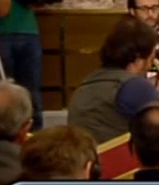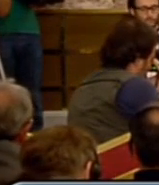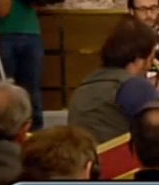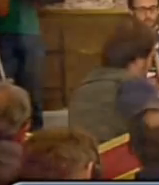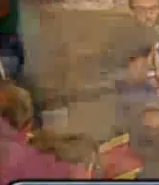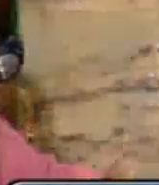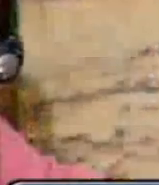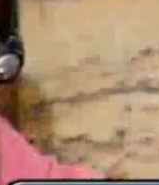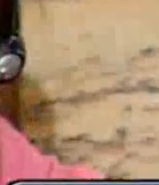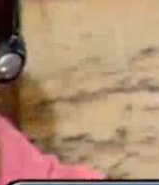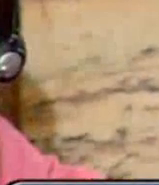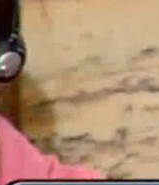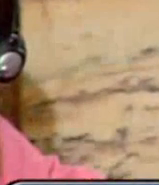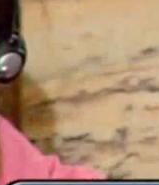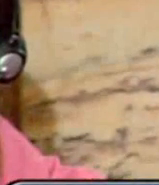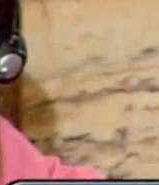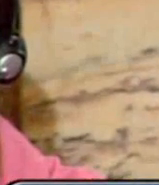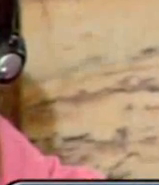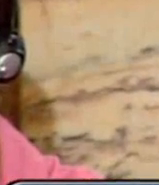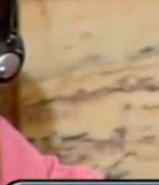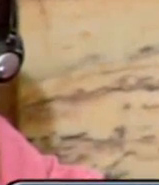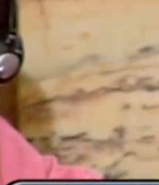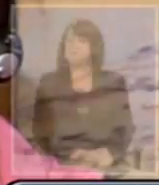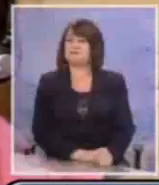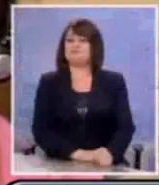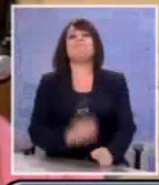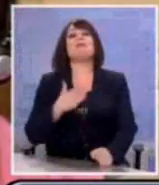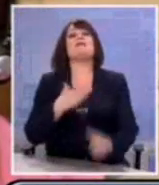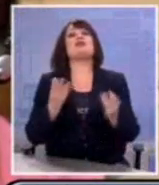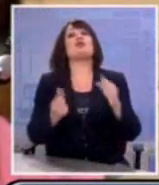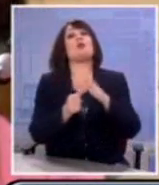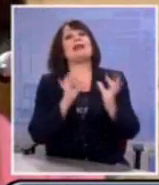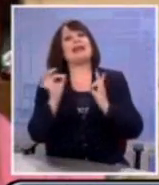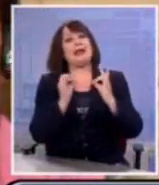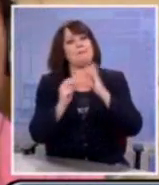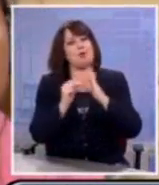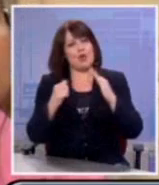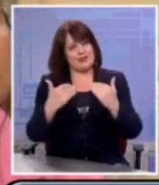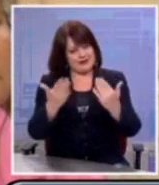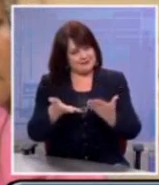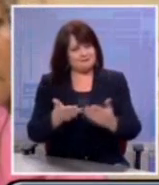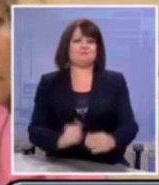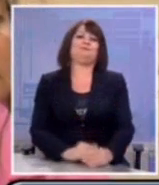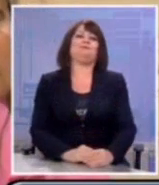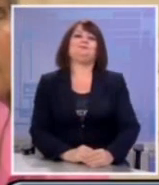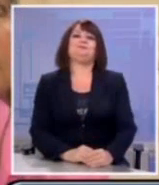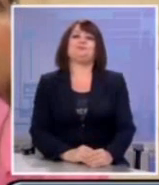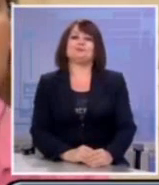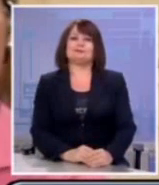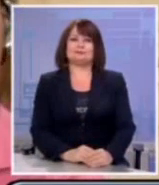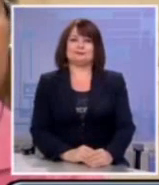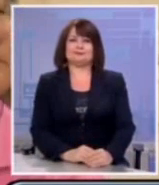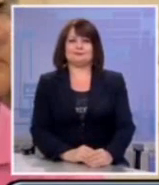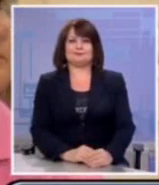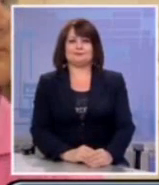Merci beaucoup, madame la présidente du Parlement. Σας ευχαριστώ πολύ, κυρία Πρόεδρε της Βουλής.